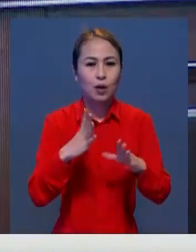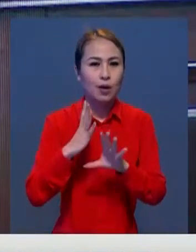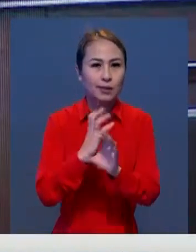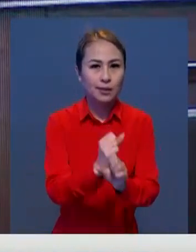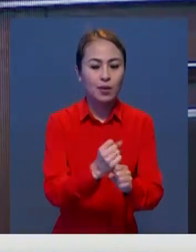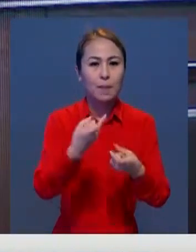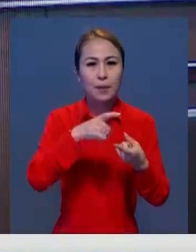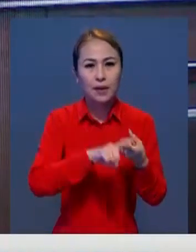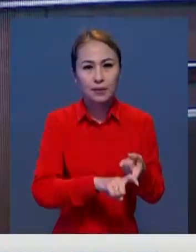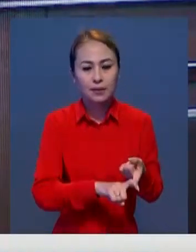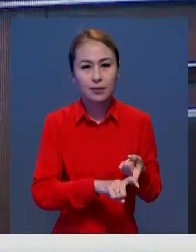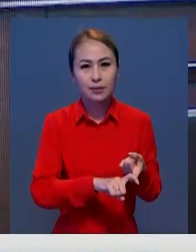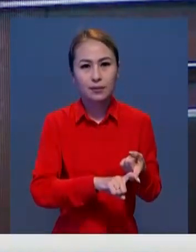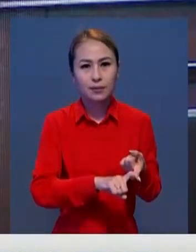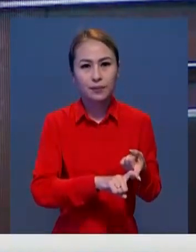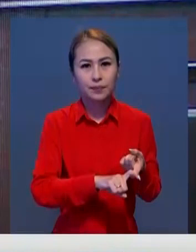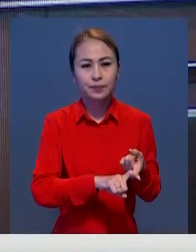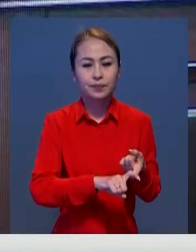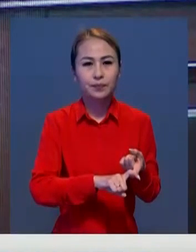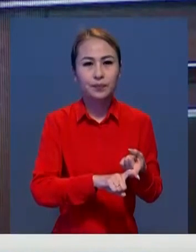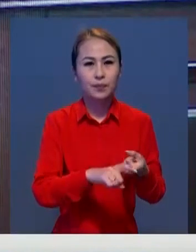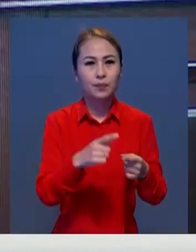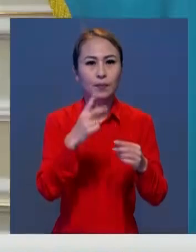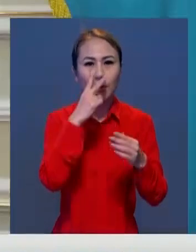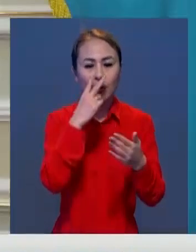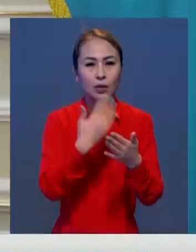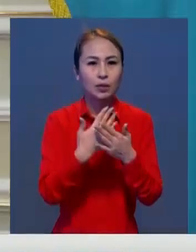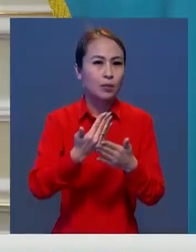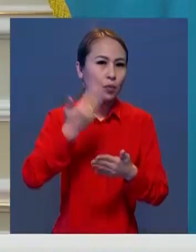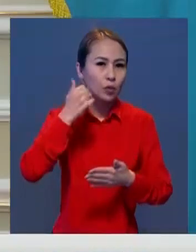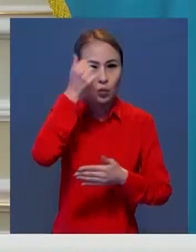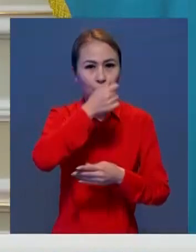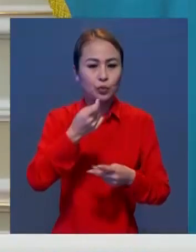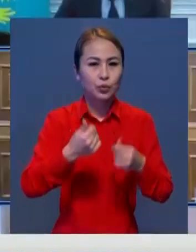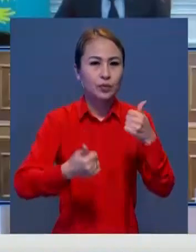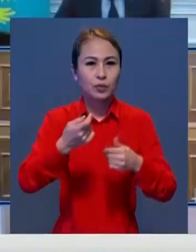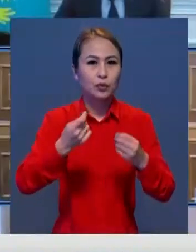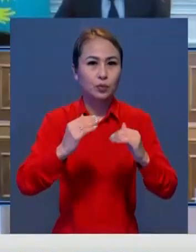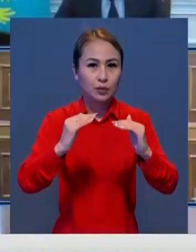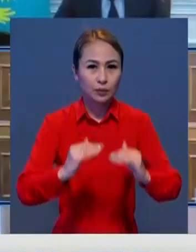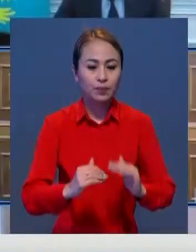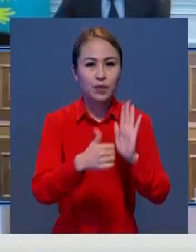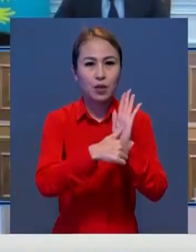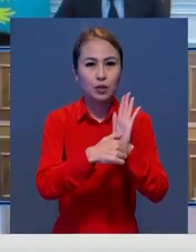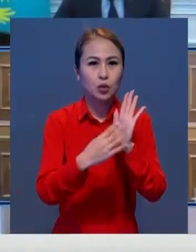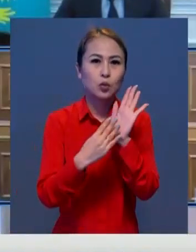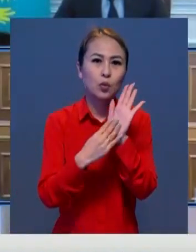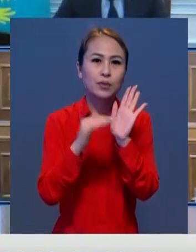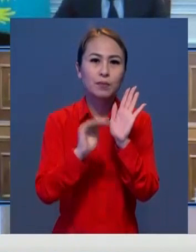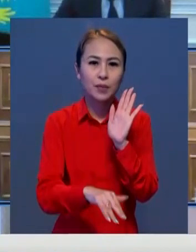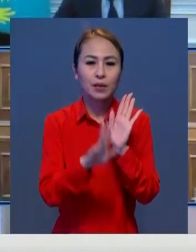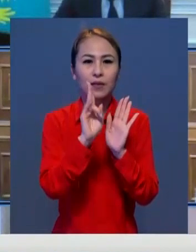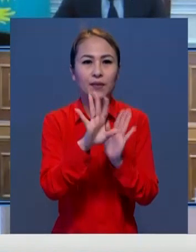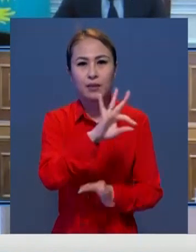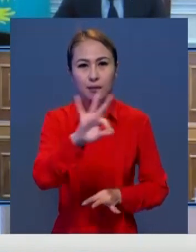азаюына байланысты көрсеткіш өткен жылымен салыстырғанда төмен болды. 609 мың